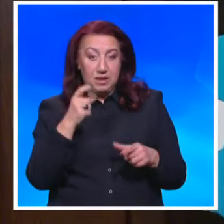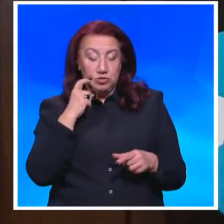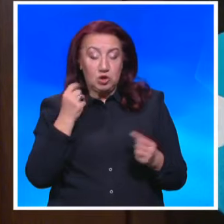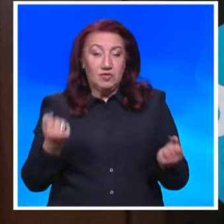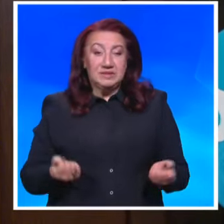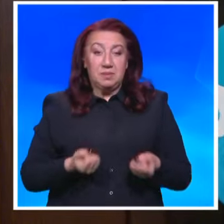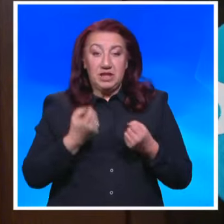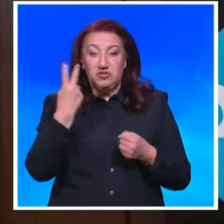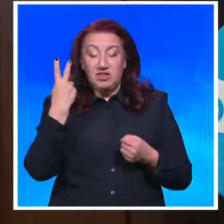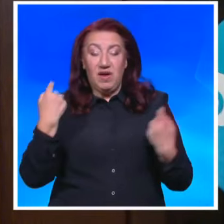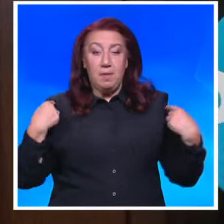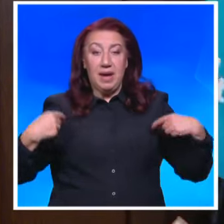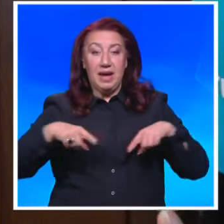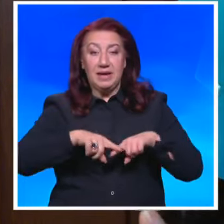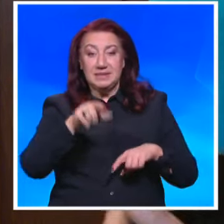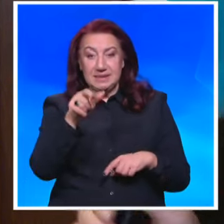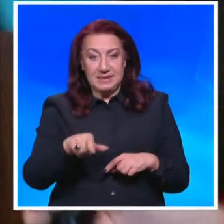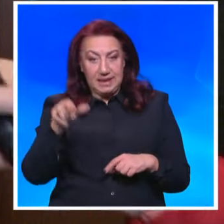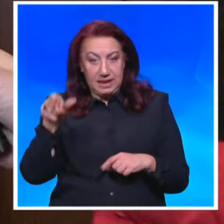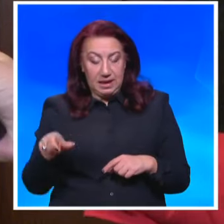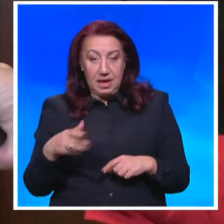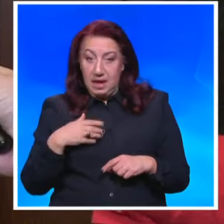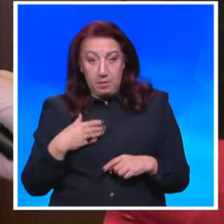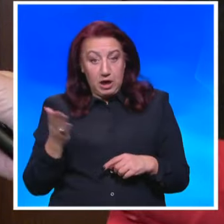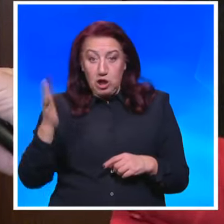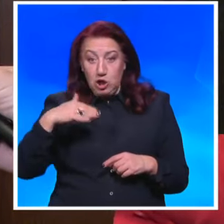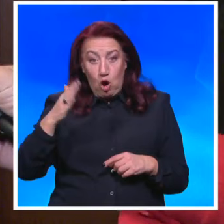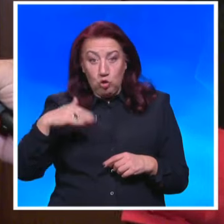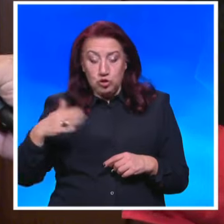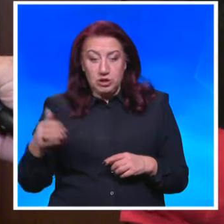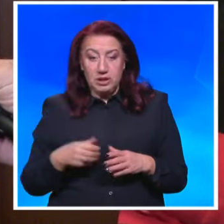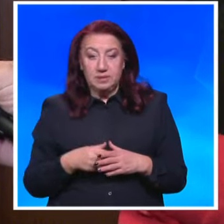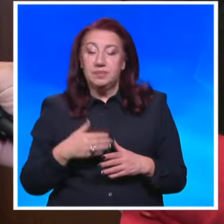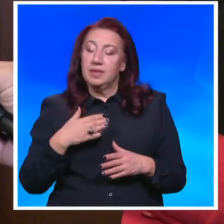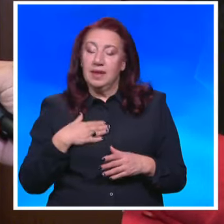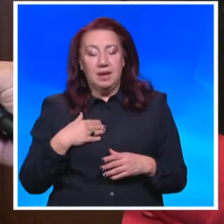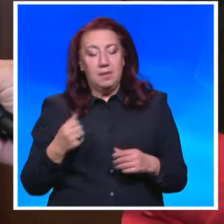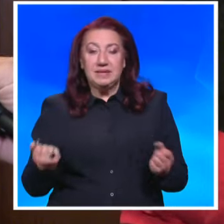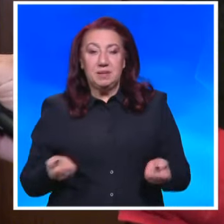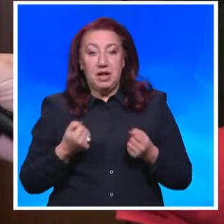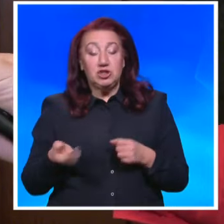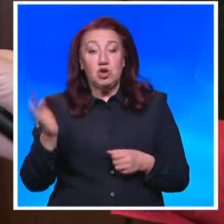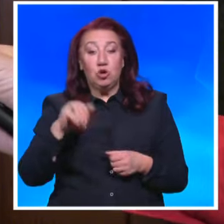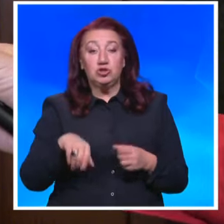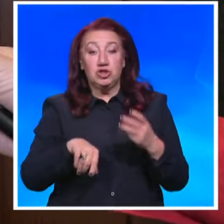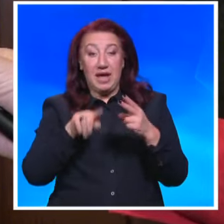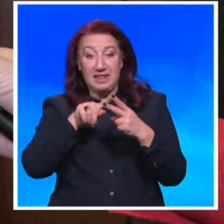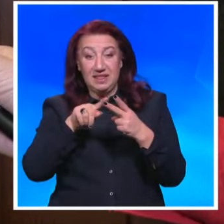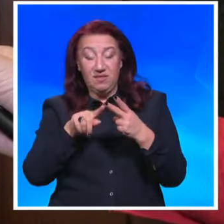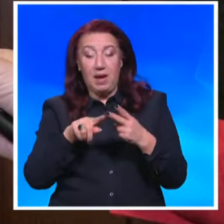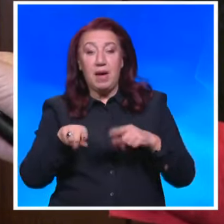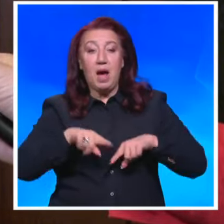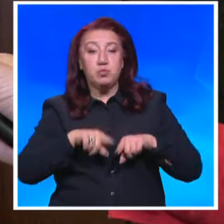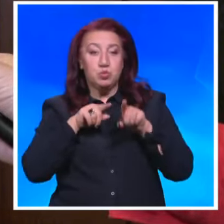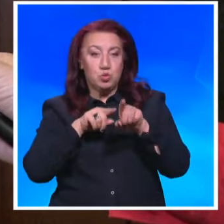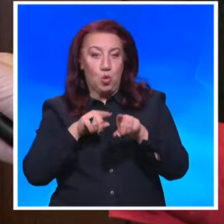Има ли заплашвани други магистрати? Кои са те? Има и заплашвани двама прокурори от Софийска градска прокуратура, като към настоящия